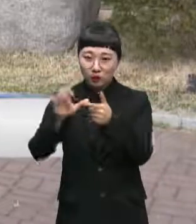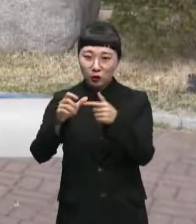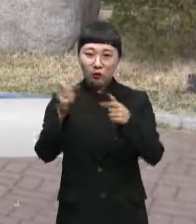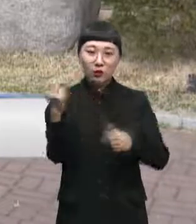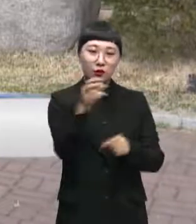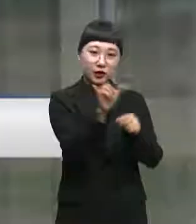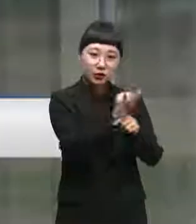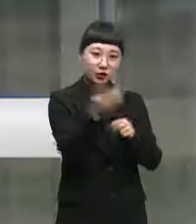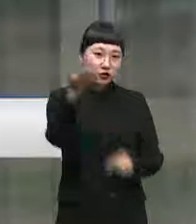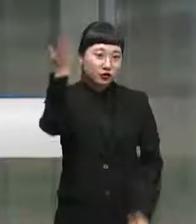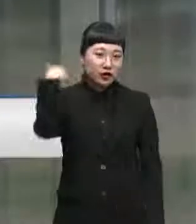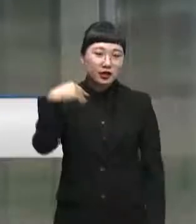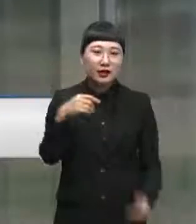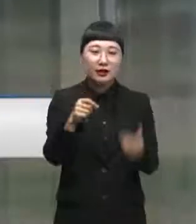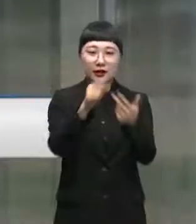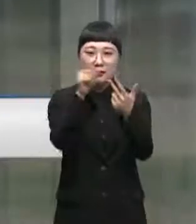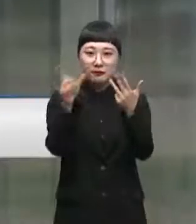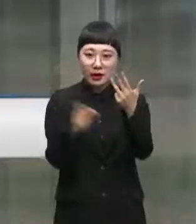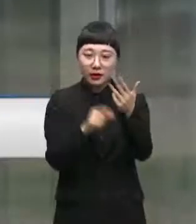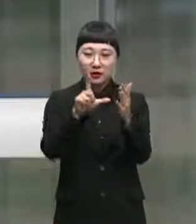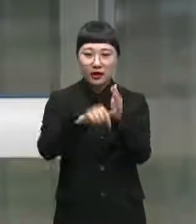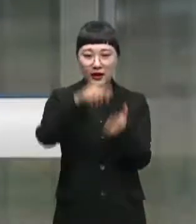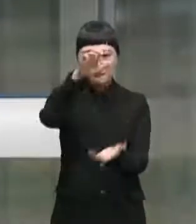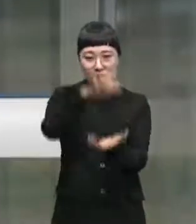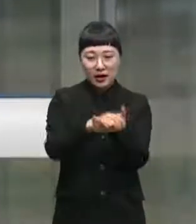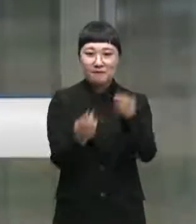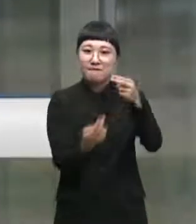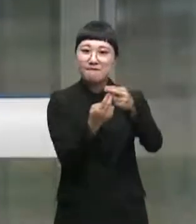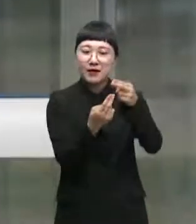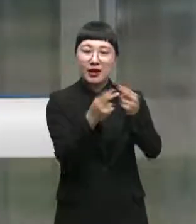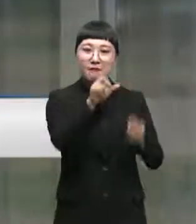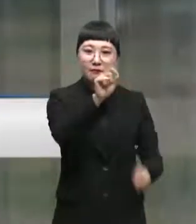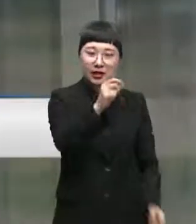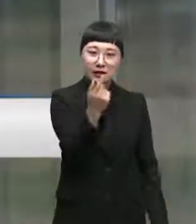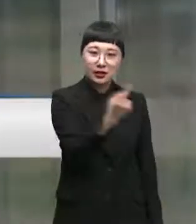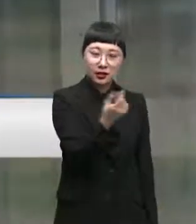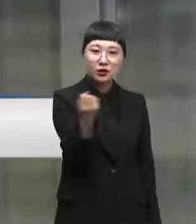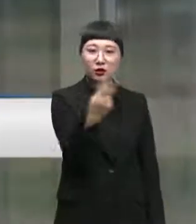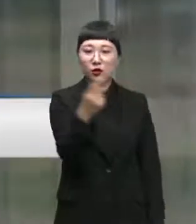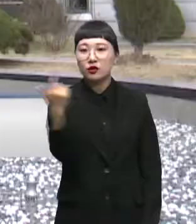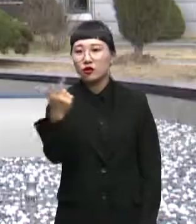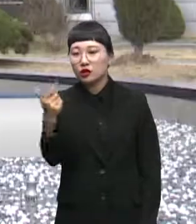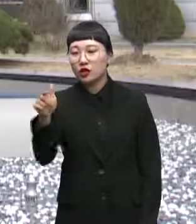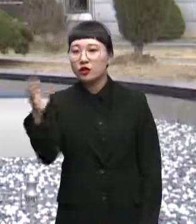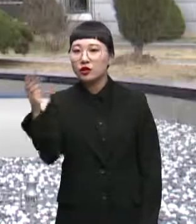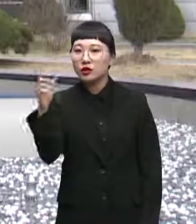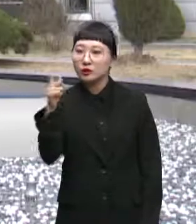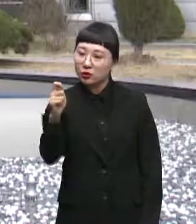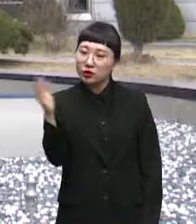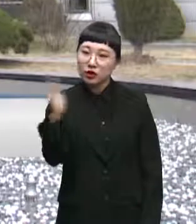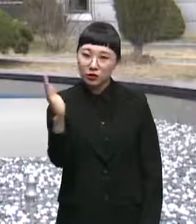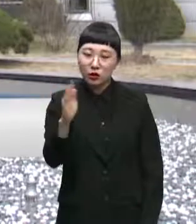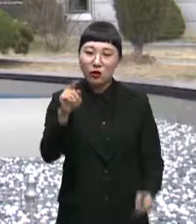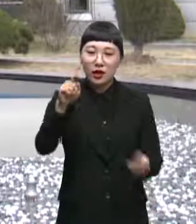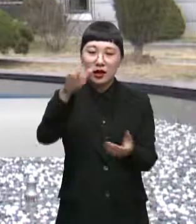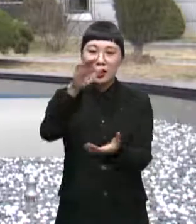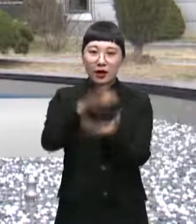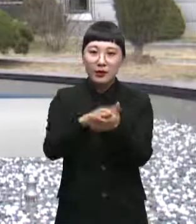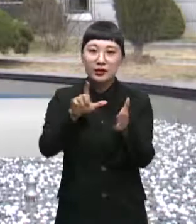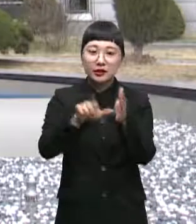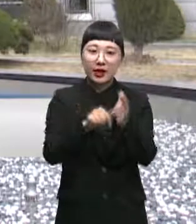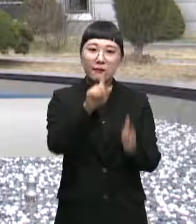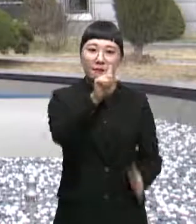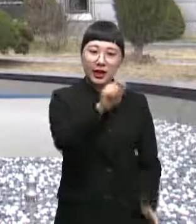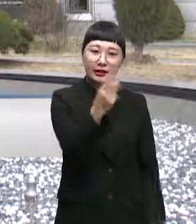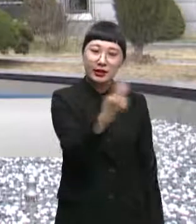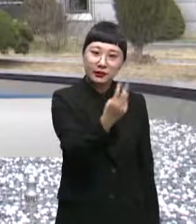연수구의 지난달까지 반입 누적량은 1만 1,899톤과 6,608톤으로 올해 반입 총량인 1만